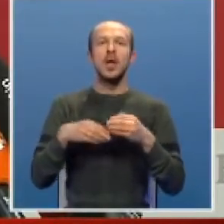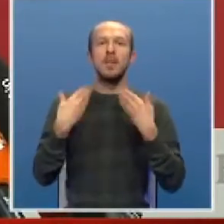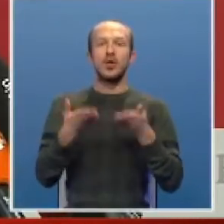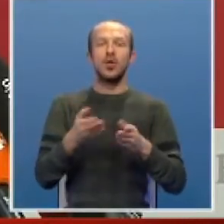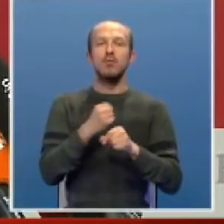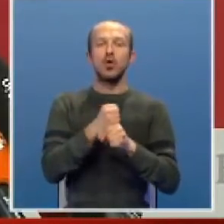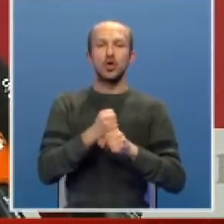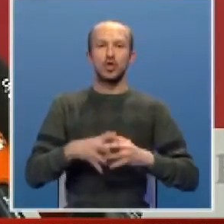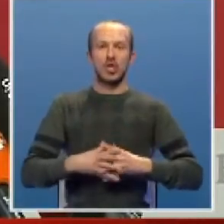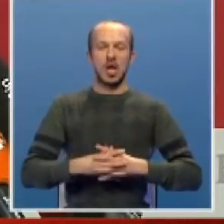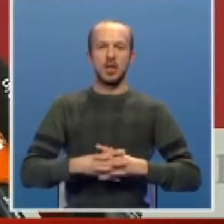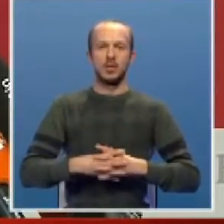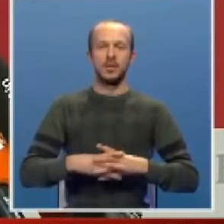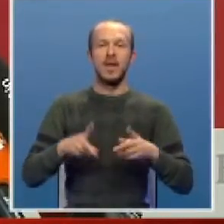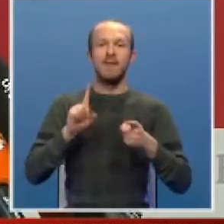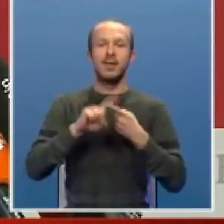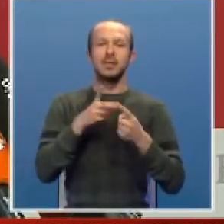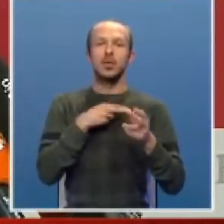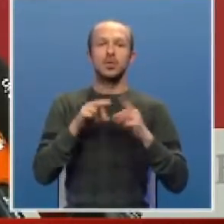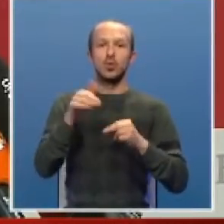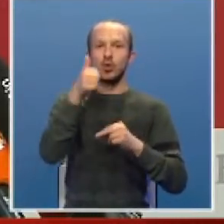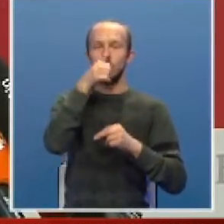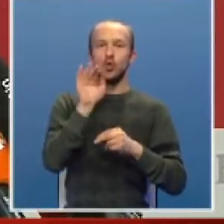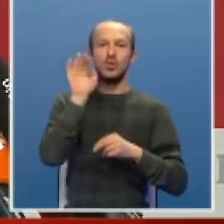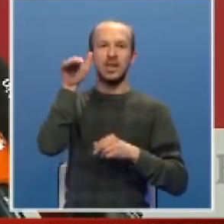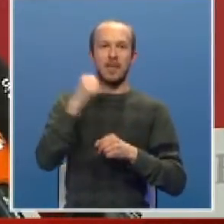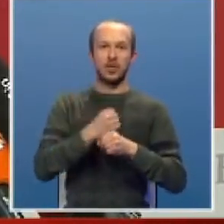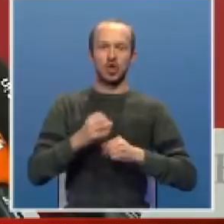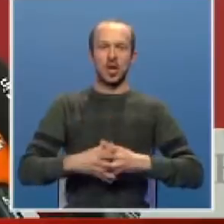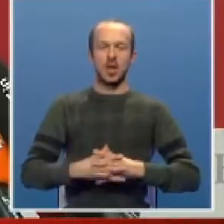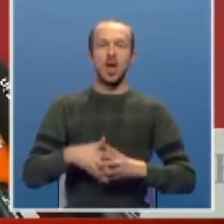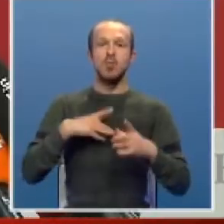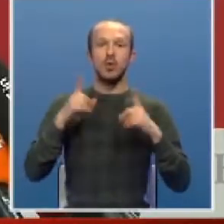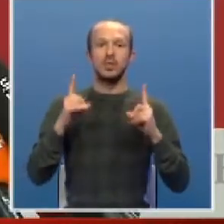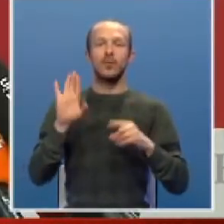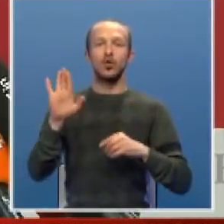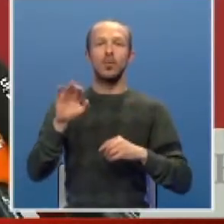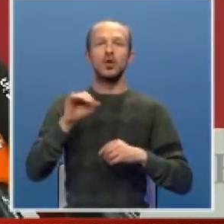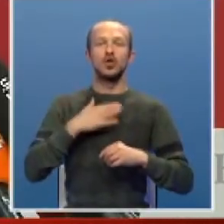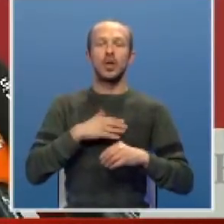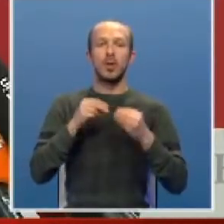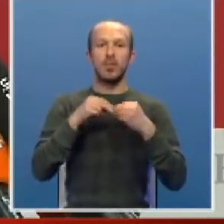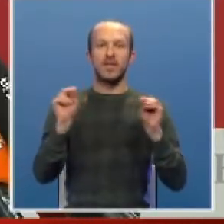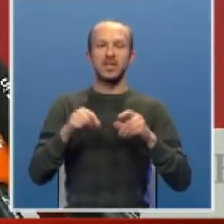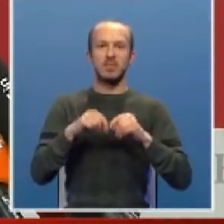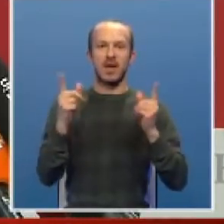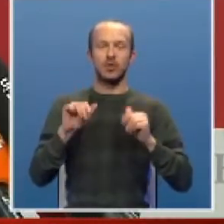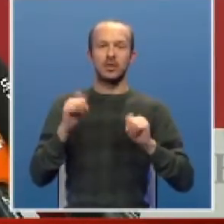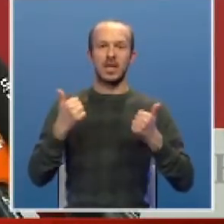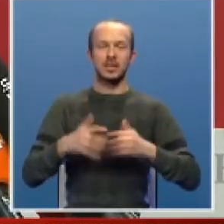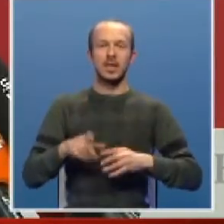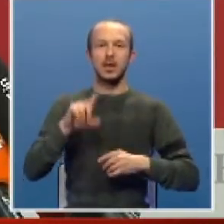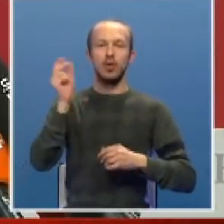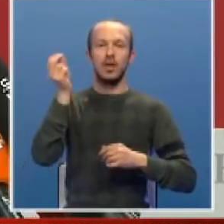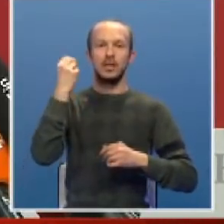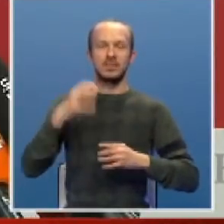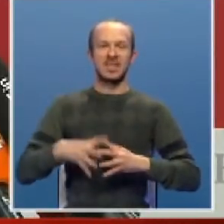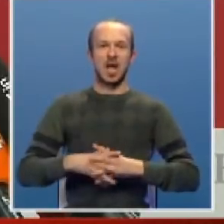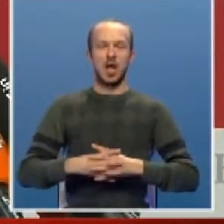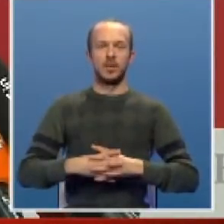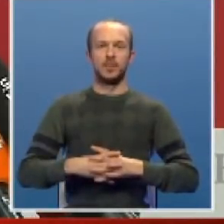podršci vezano za ono što Zapad čini. Moj stav o tome želim da obavistim javnosti, jeste da će Republika